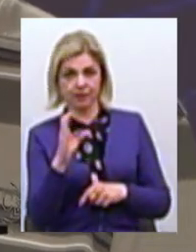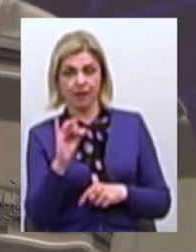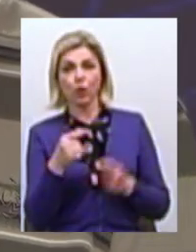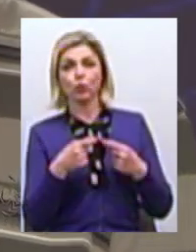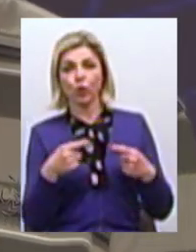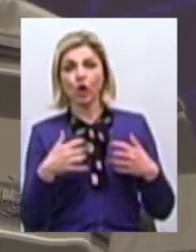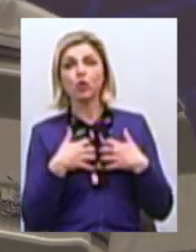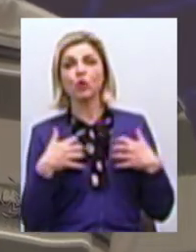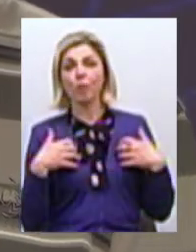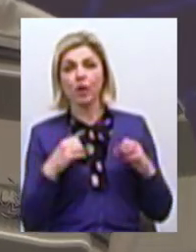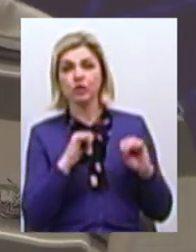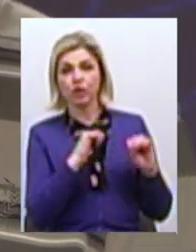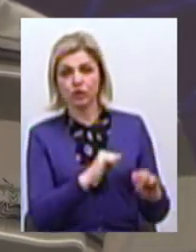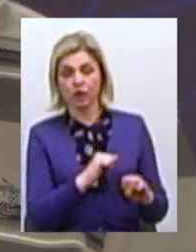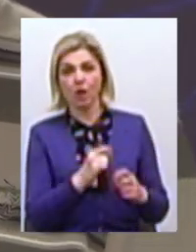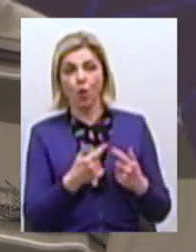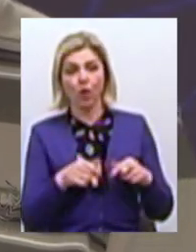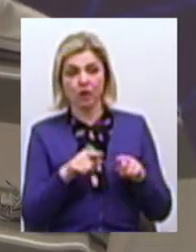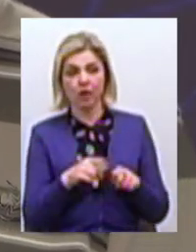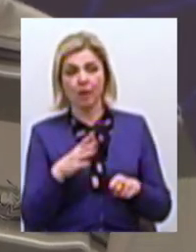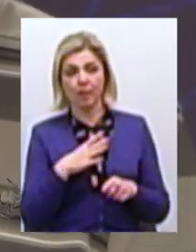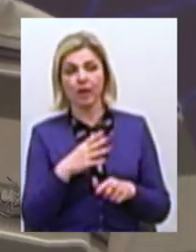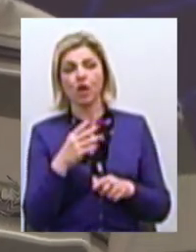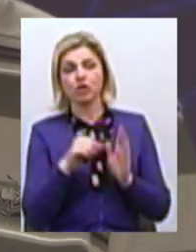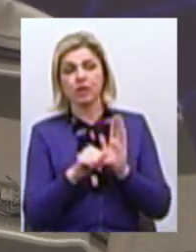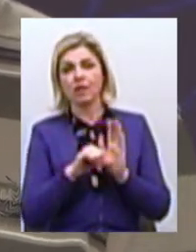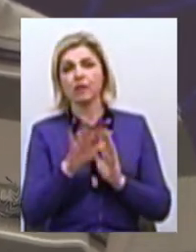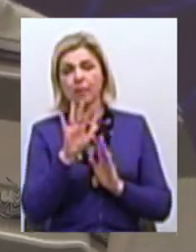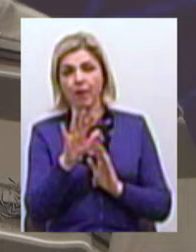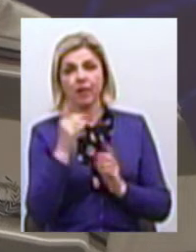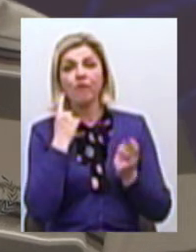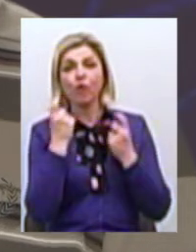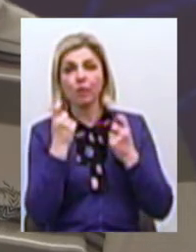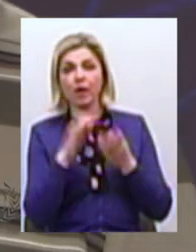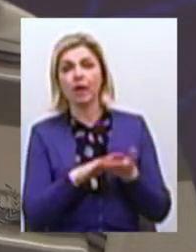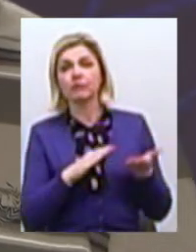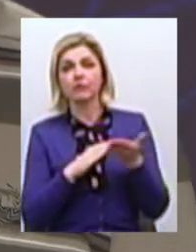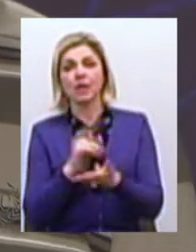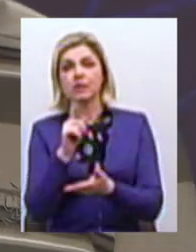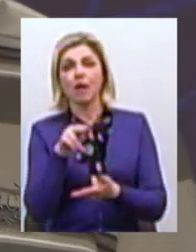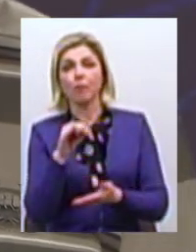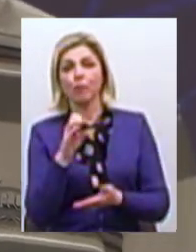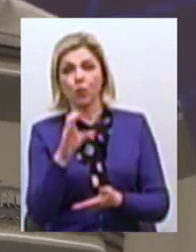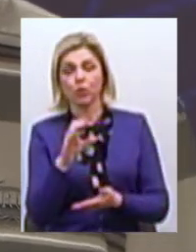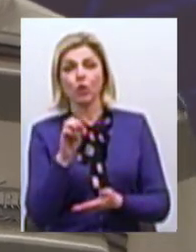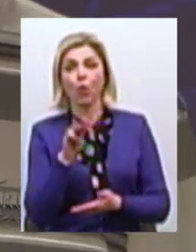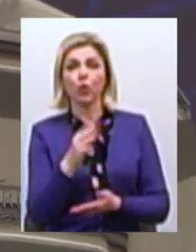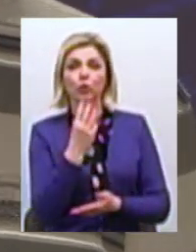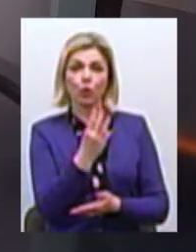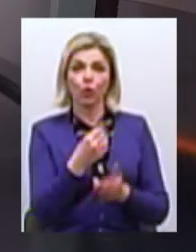организаций пришло 65 информационных запросов. Каждый информационный запрос включает в себя от 3 до 20